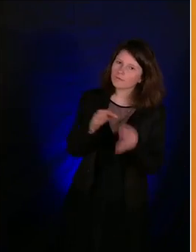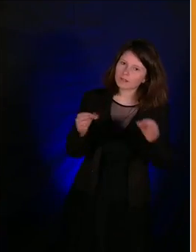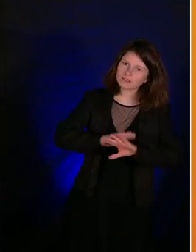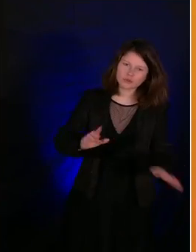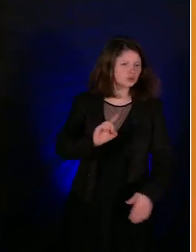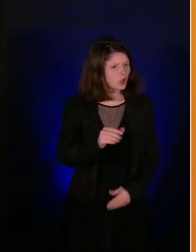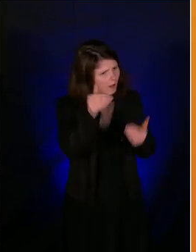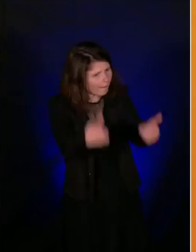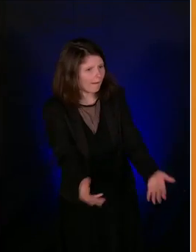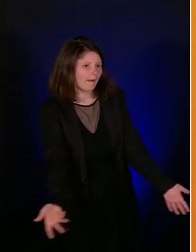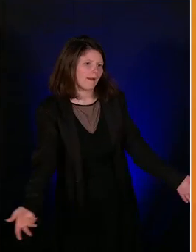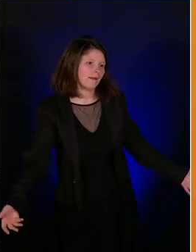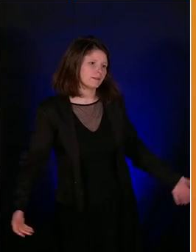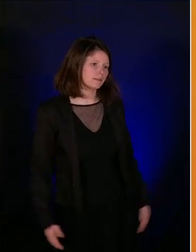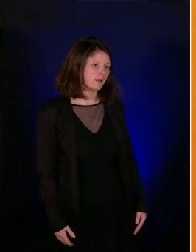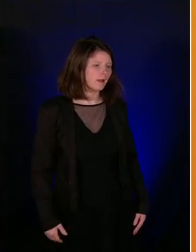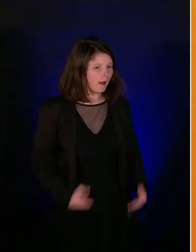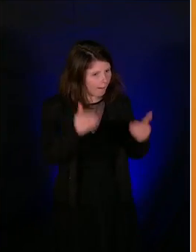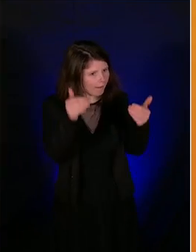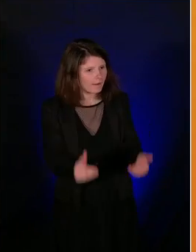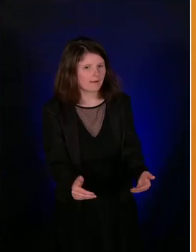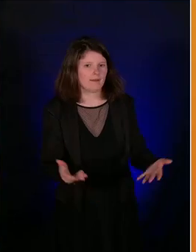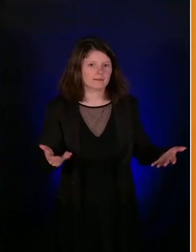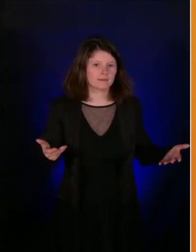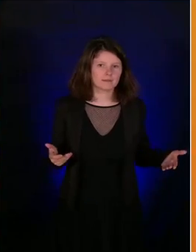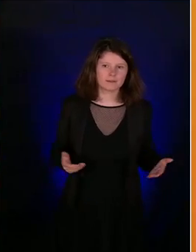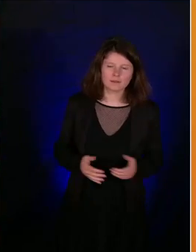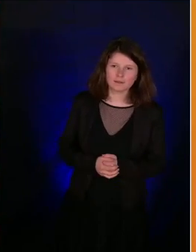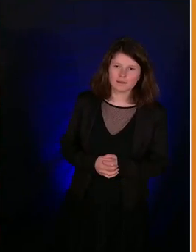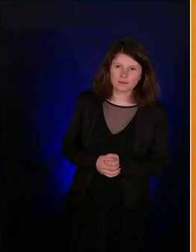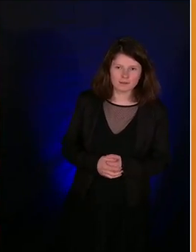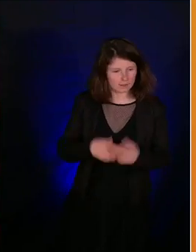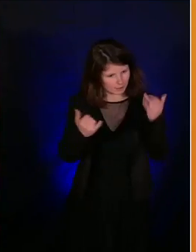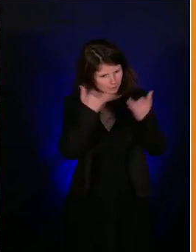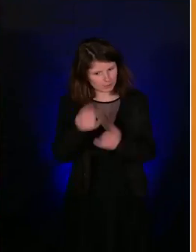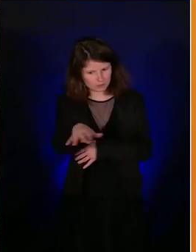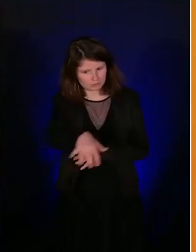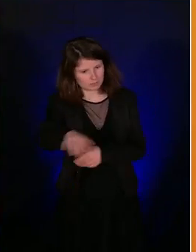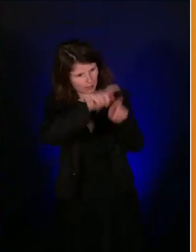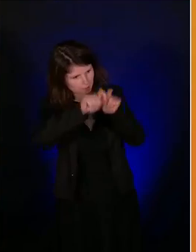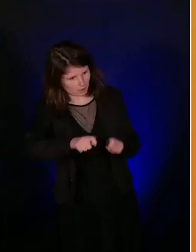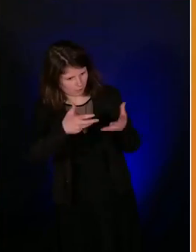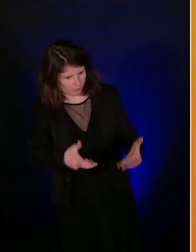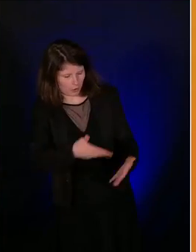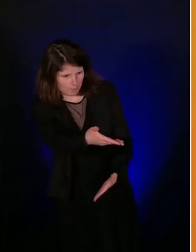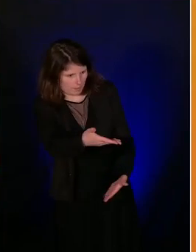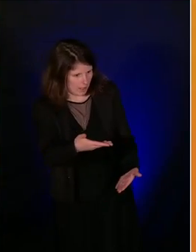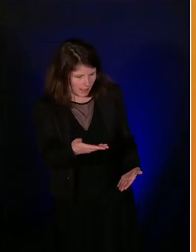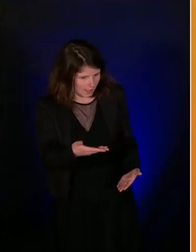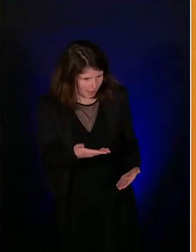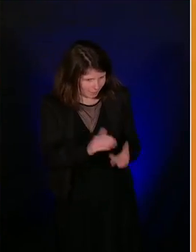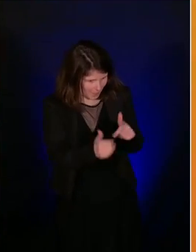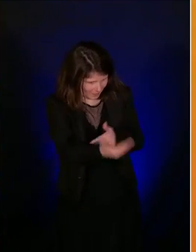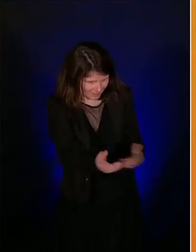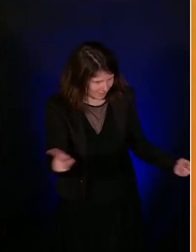chaque des travailleurs peut amener à une victoire BES écoutez-moi les camarades la